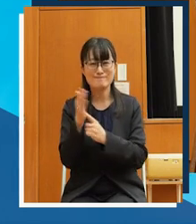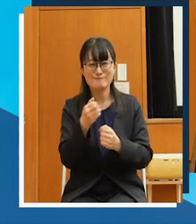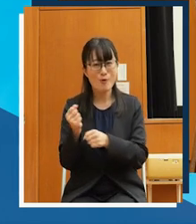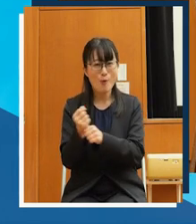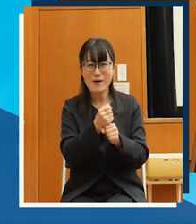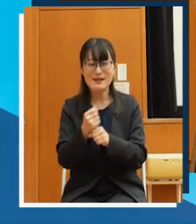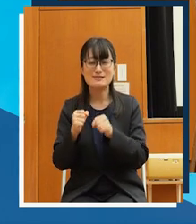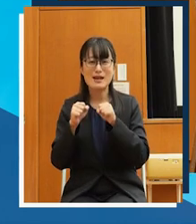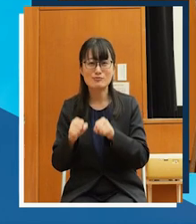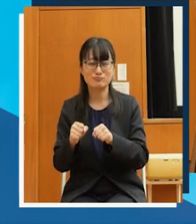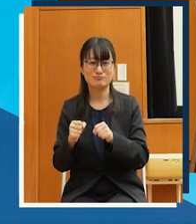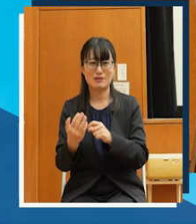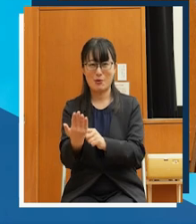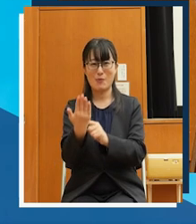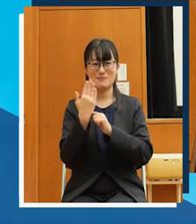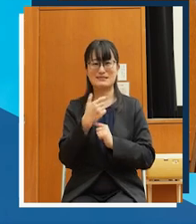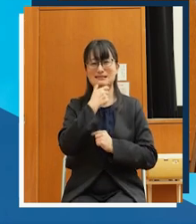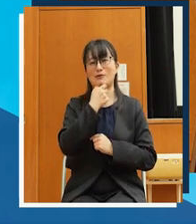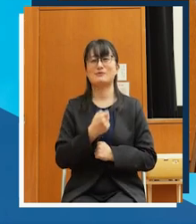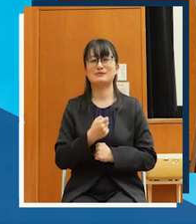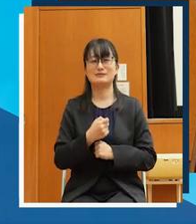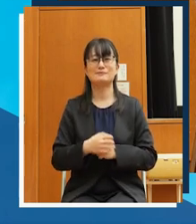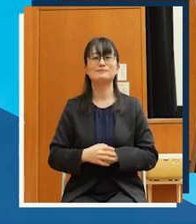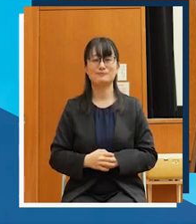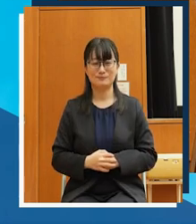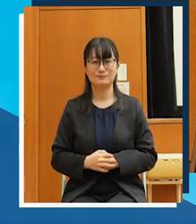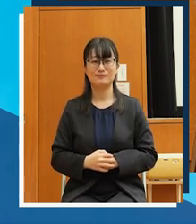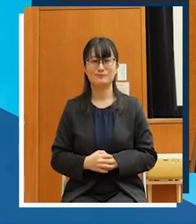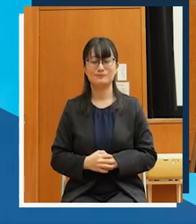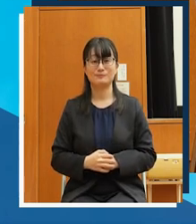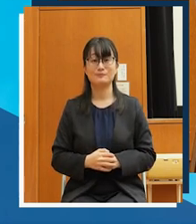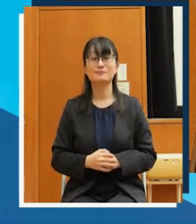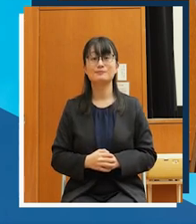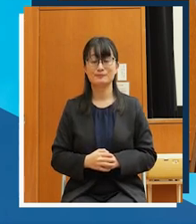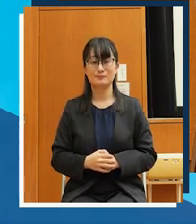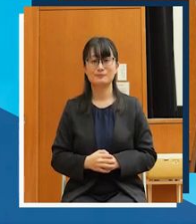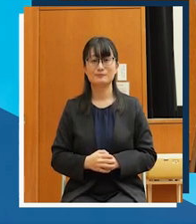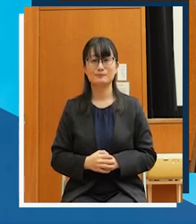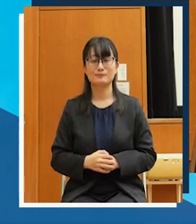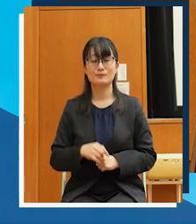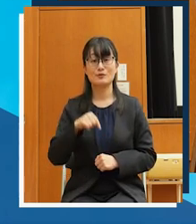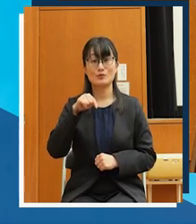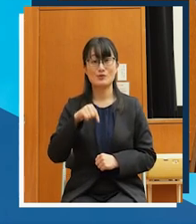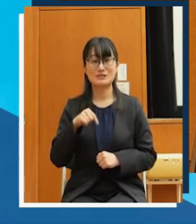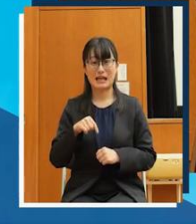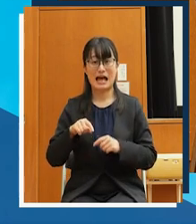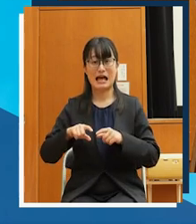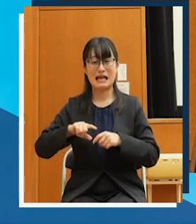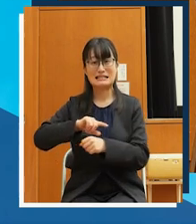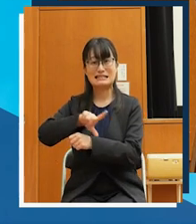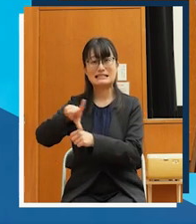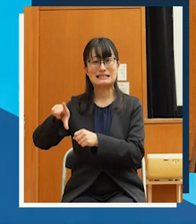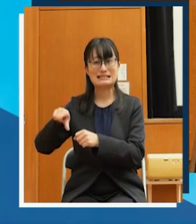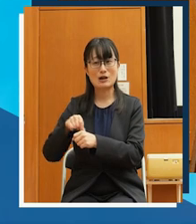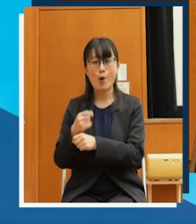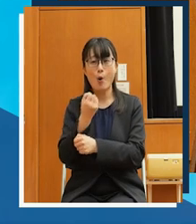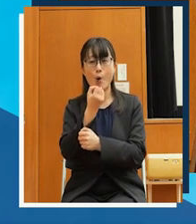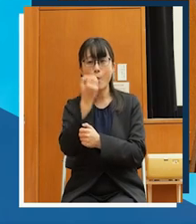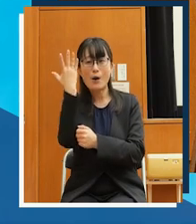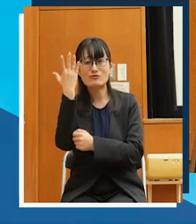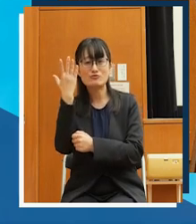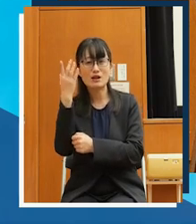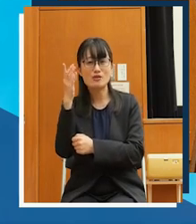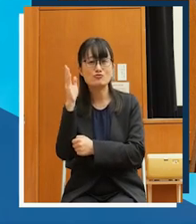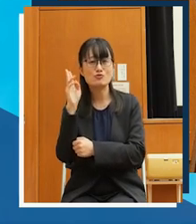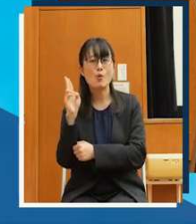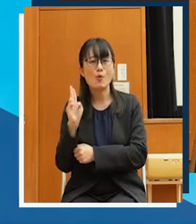え頑張っていきたいと思いますそしてこうしたこの地方を忘れてしまうような